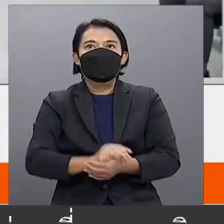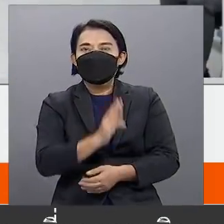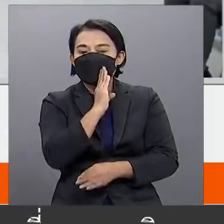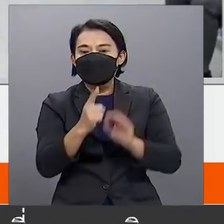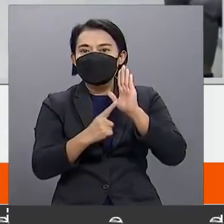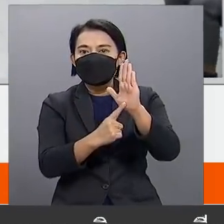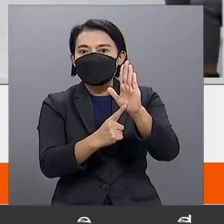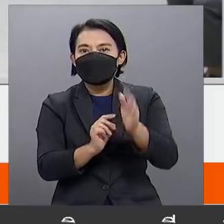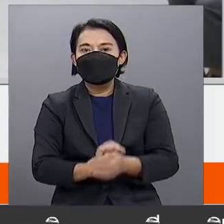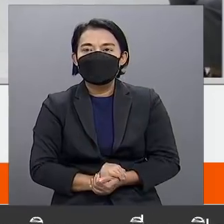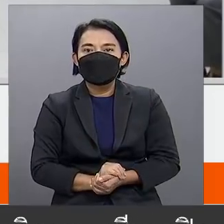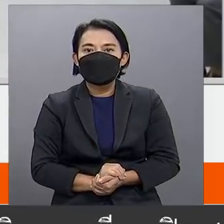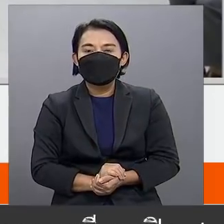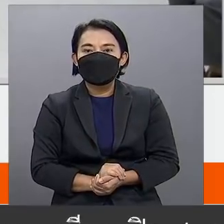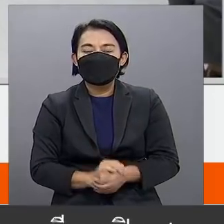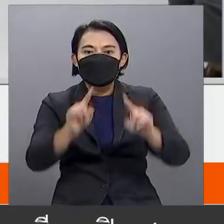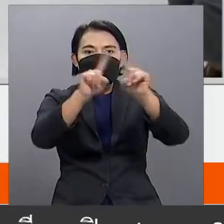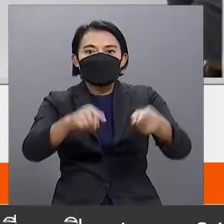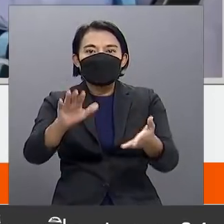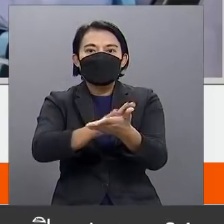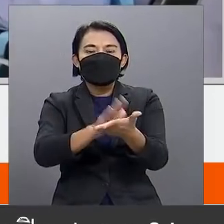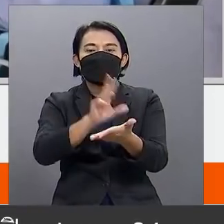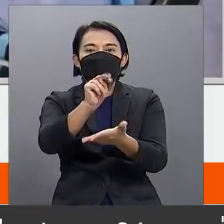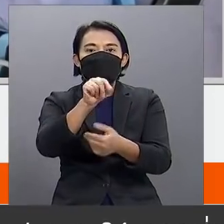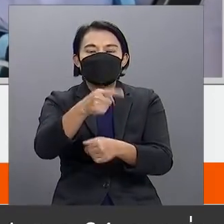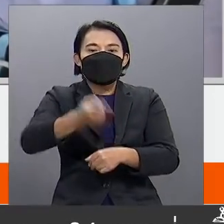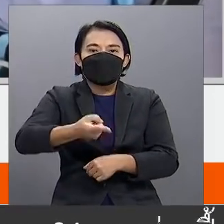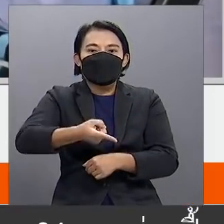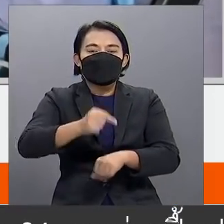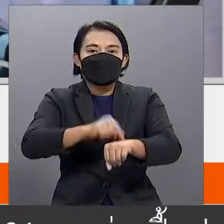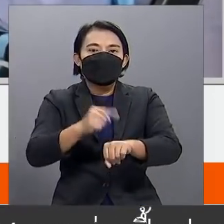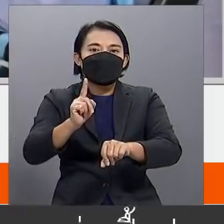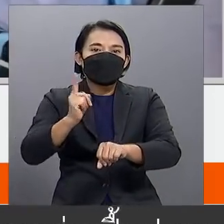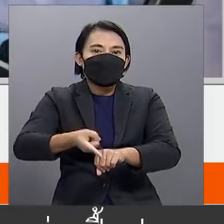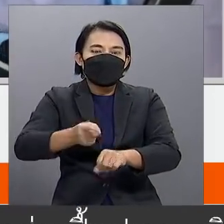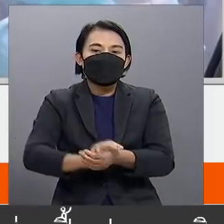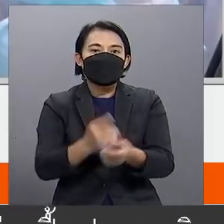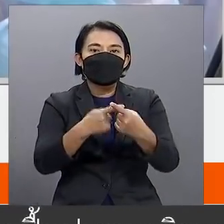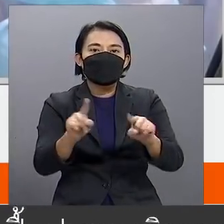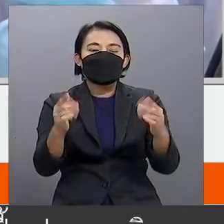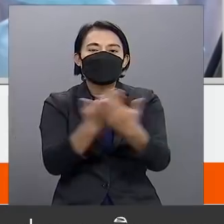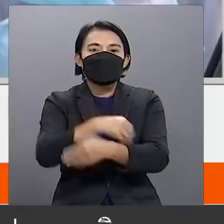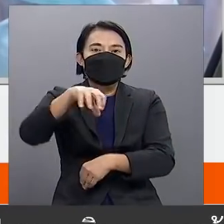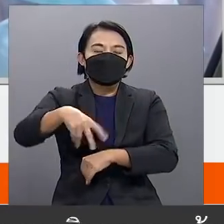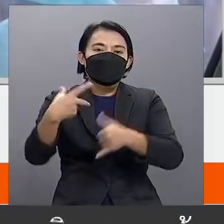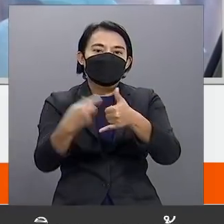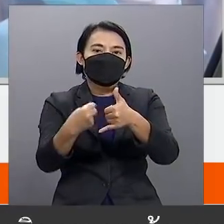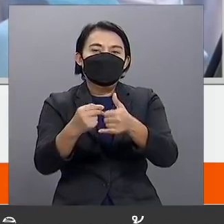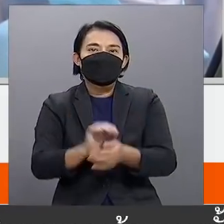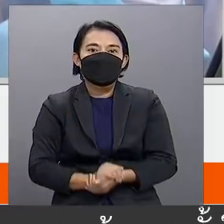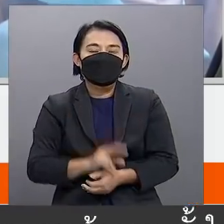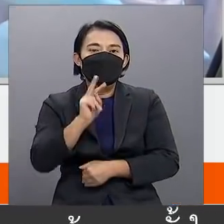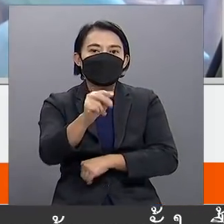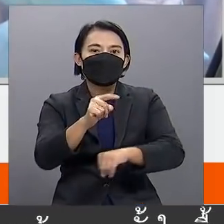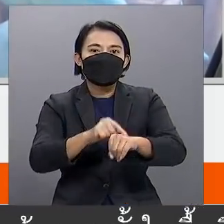นัดือใบนดเนี่ยนัดเดิมทุ WHซึงการนัดชีด VACCINEองค